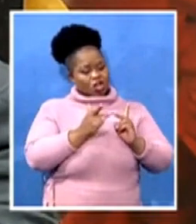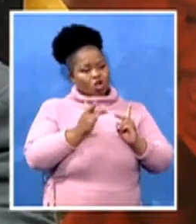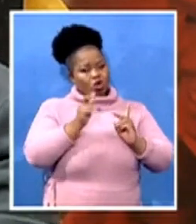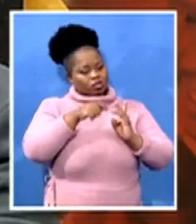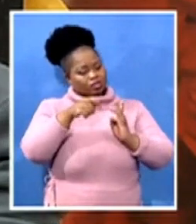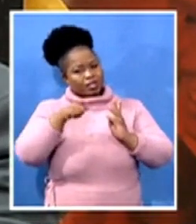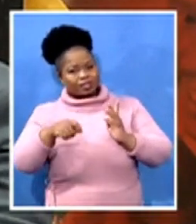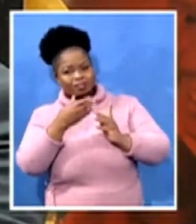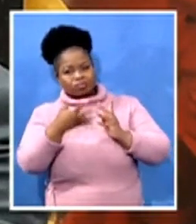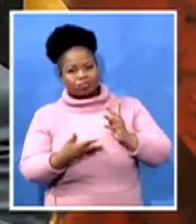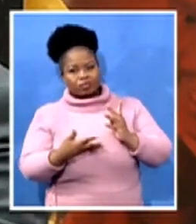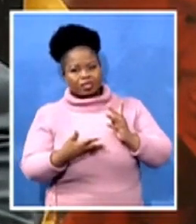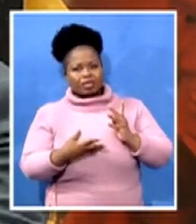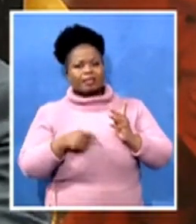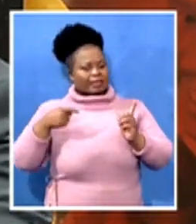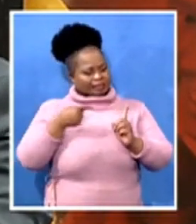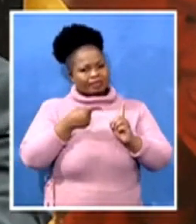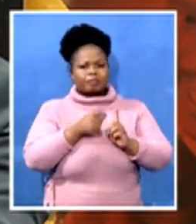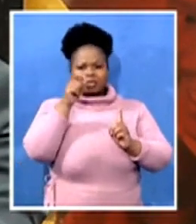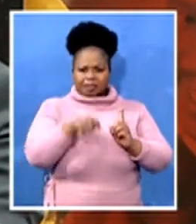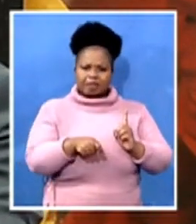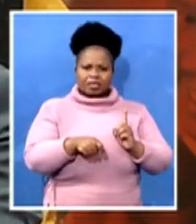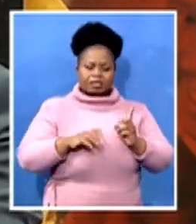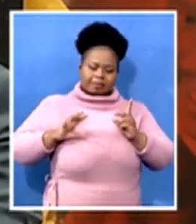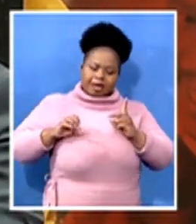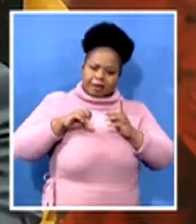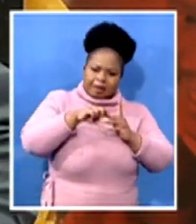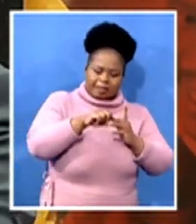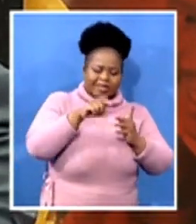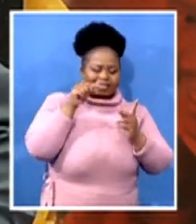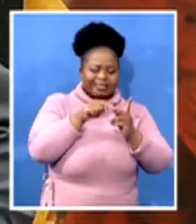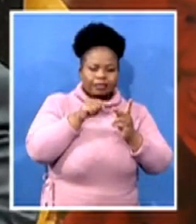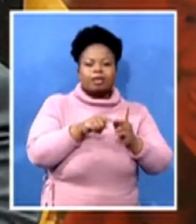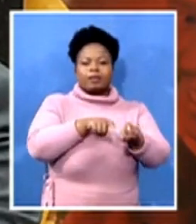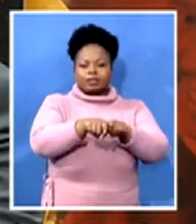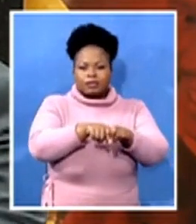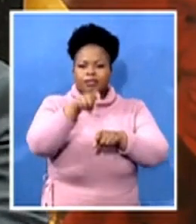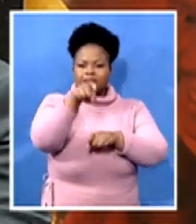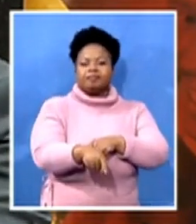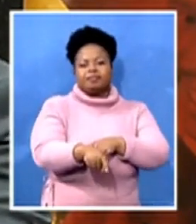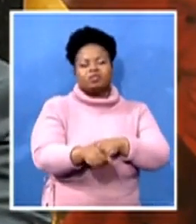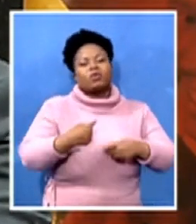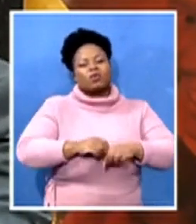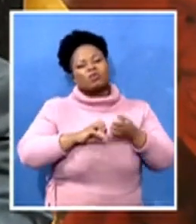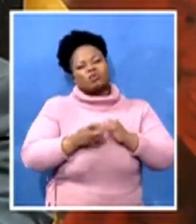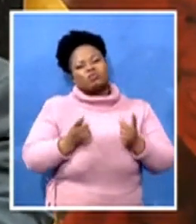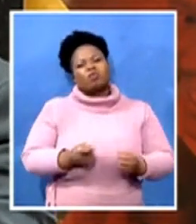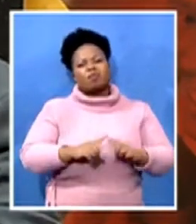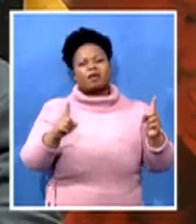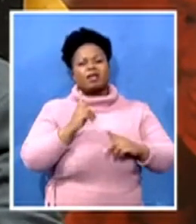mntu alandelelwe, atestwe ngokukhawuleza. Sizama ke ukwenza loo nto, kodwa siyayibulela itimu yethu